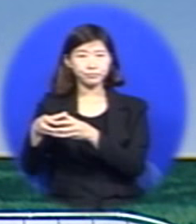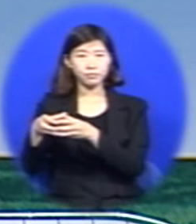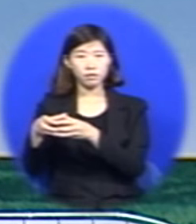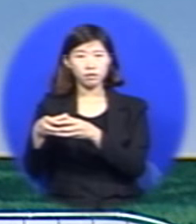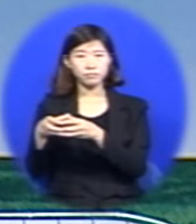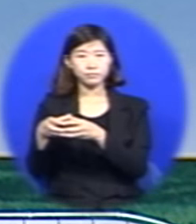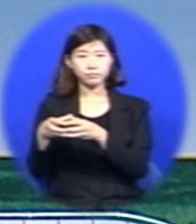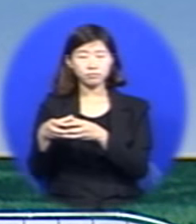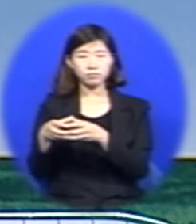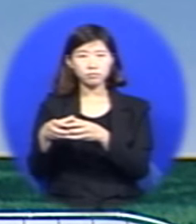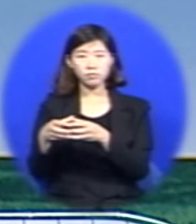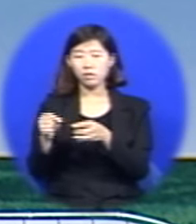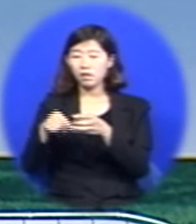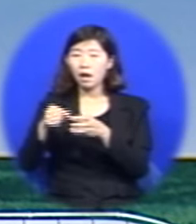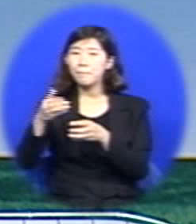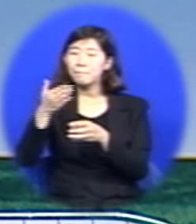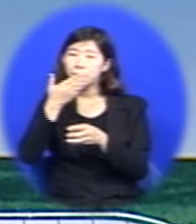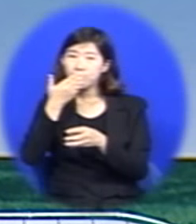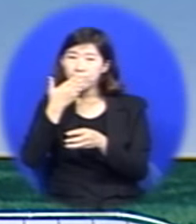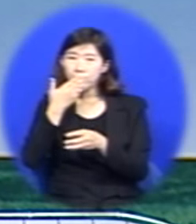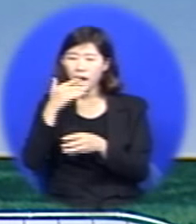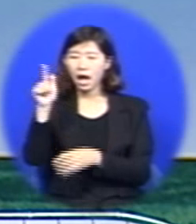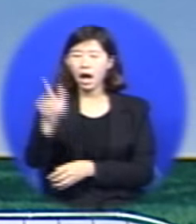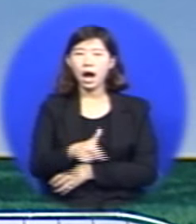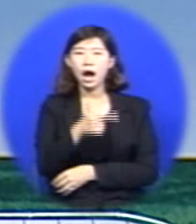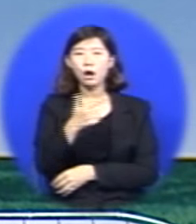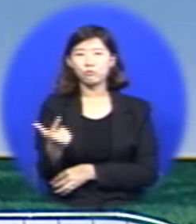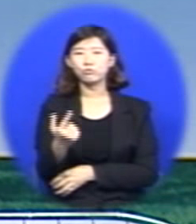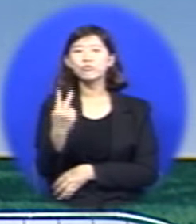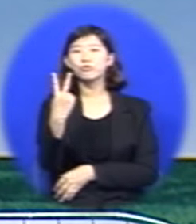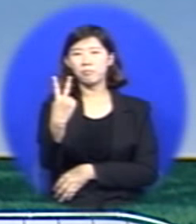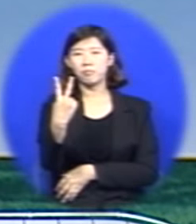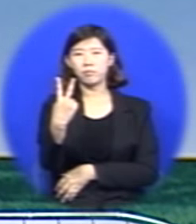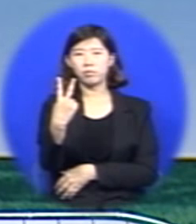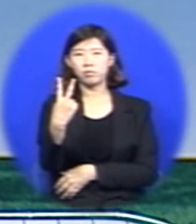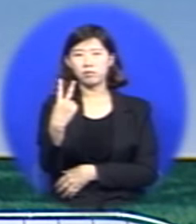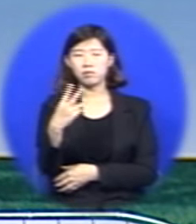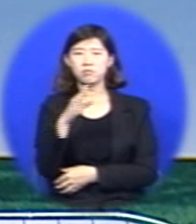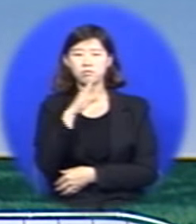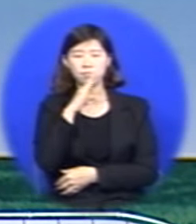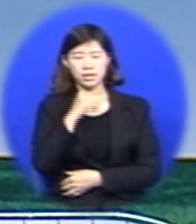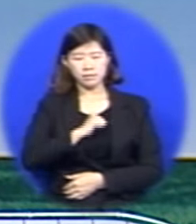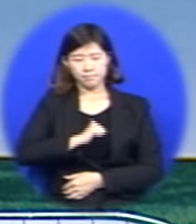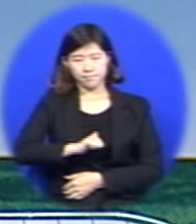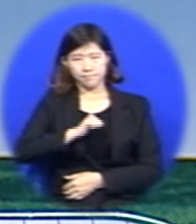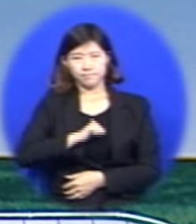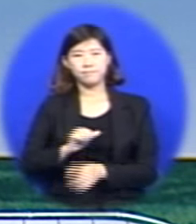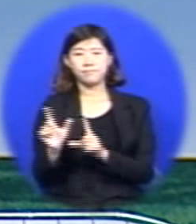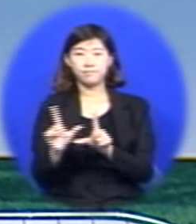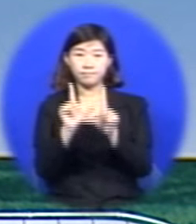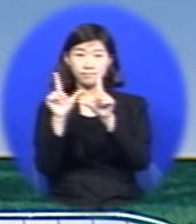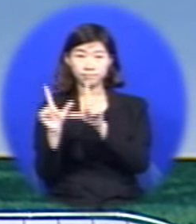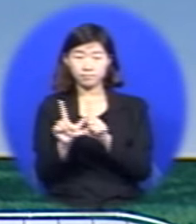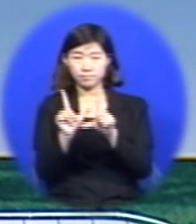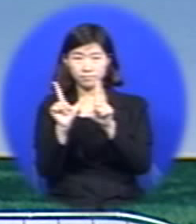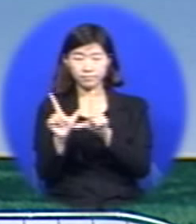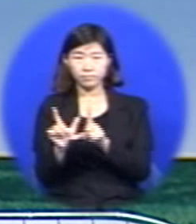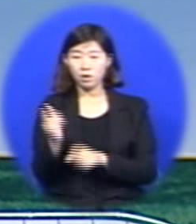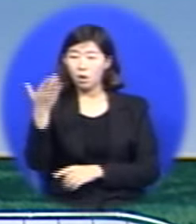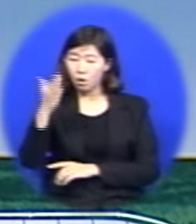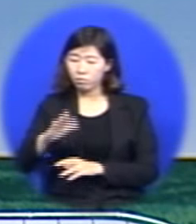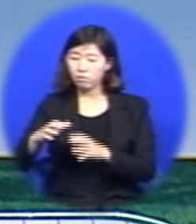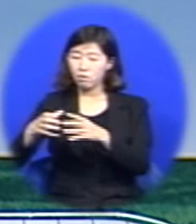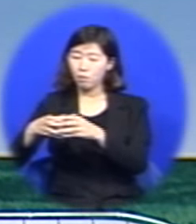하루에 두 끼 정도만 먹습니다. 아주 절제의 생활을 합니다. 그런데도 그 공동체에 속해